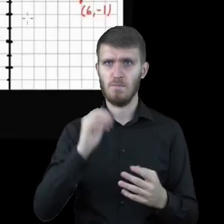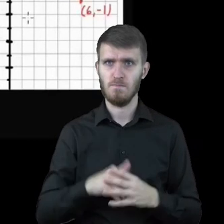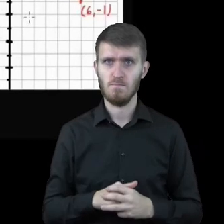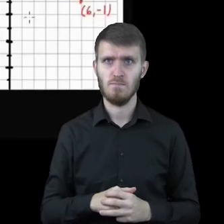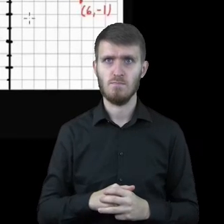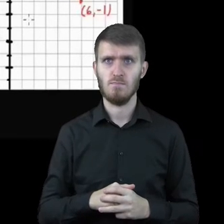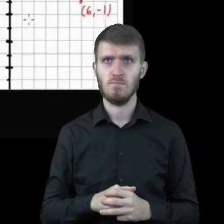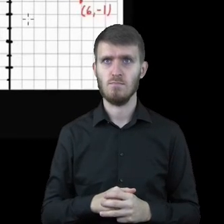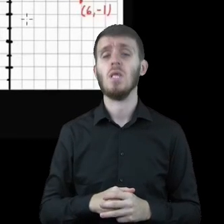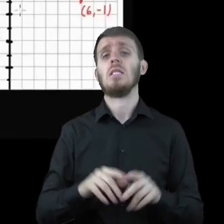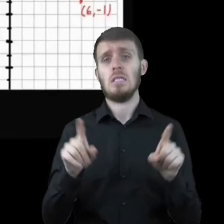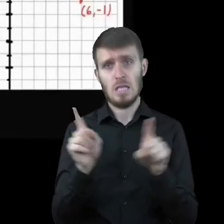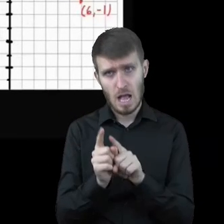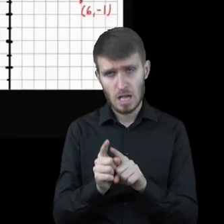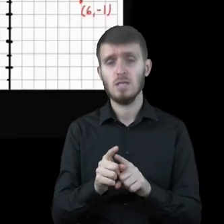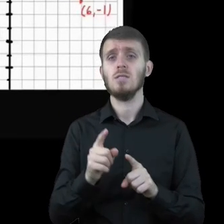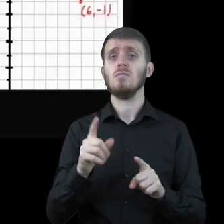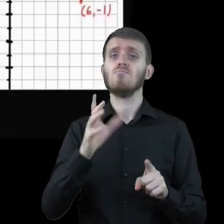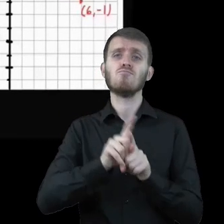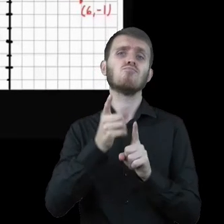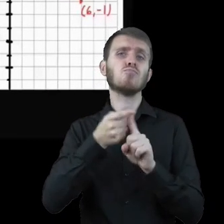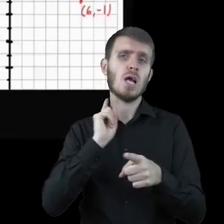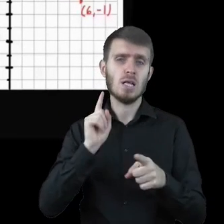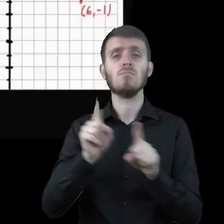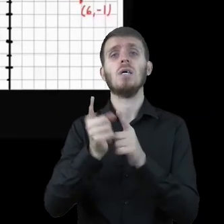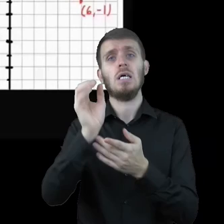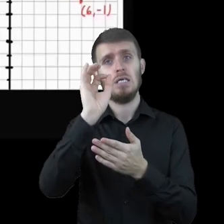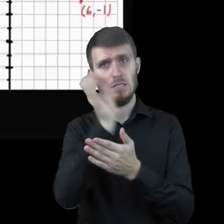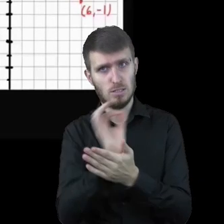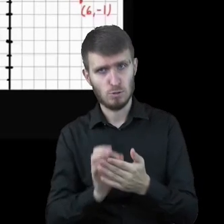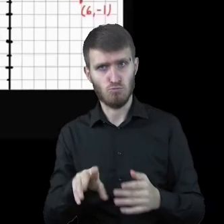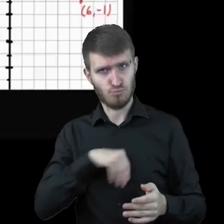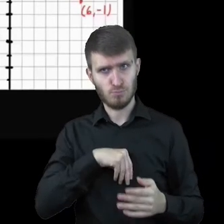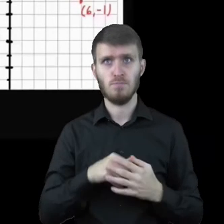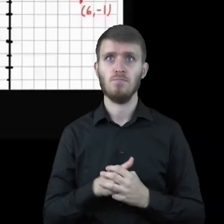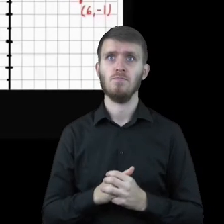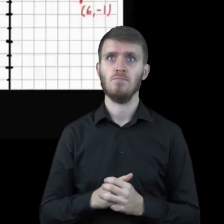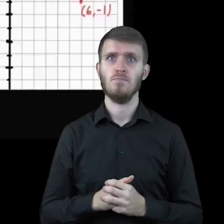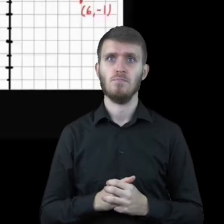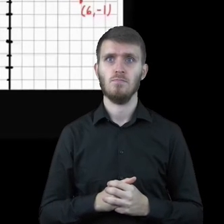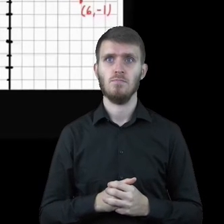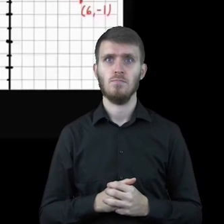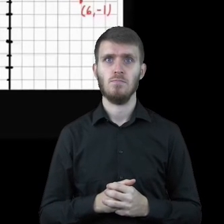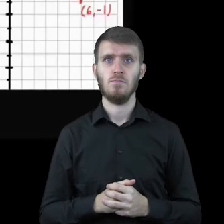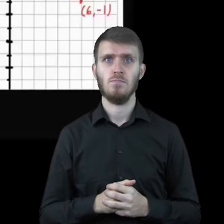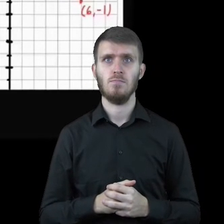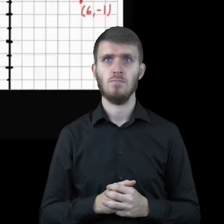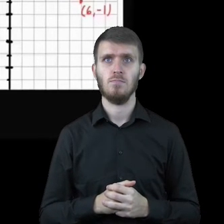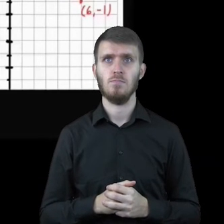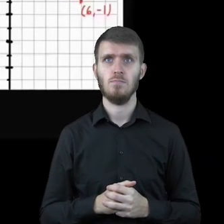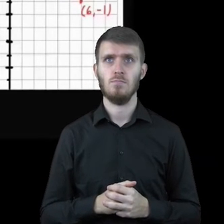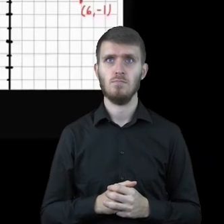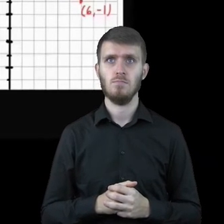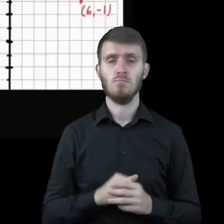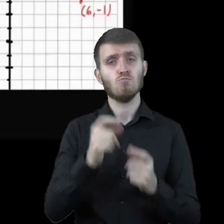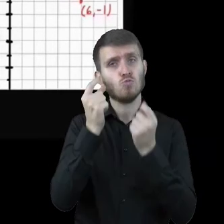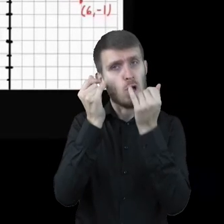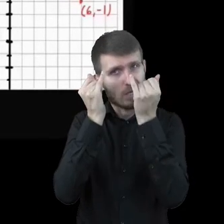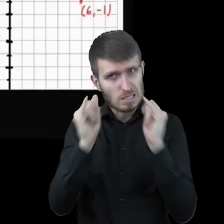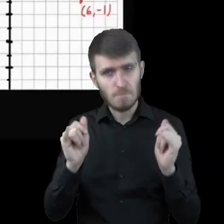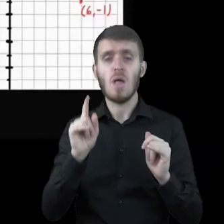odległość między tymi punktami. No i tym razem, gdzie jest ten trójkąt prostokątny? Ano, tym razem,